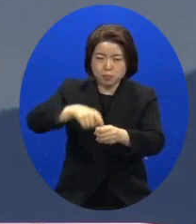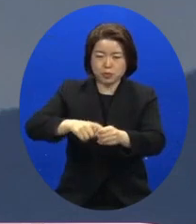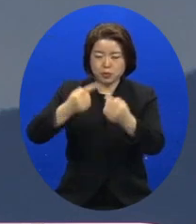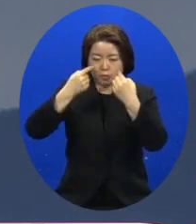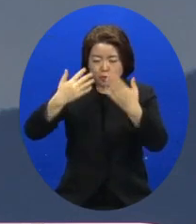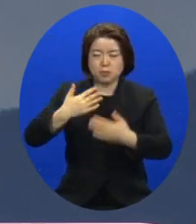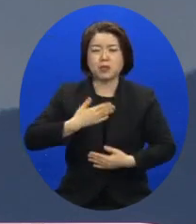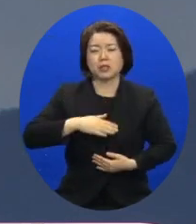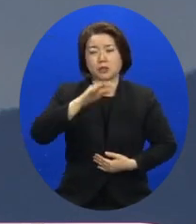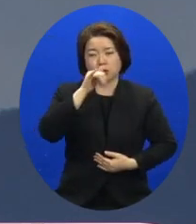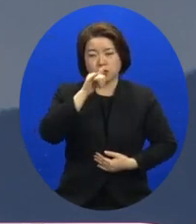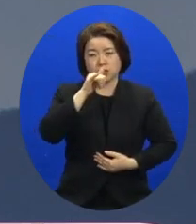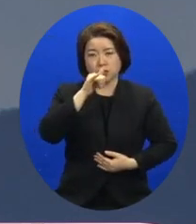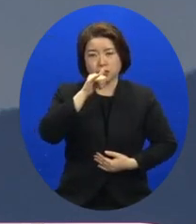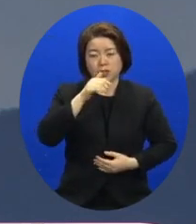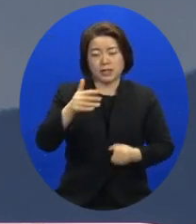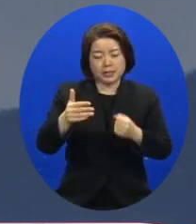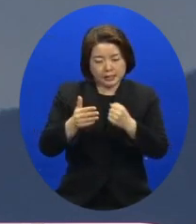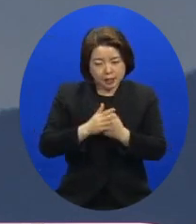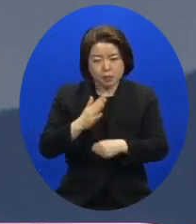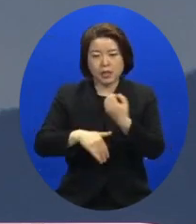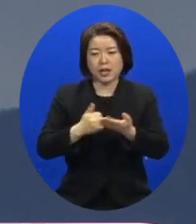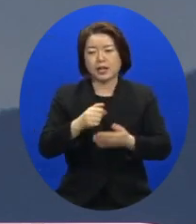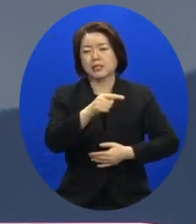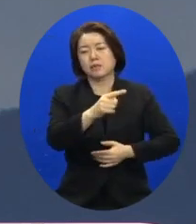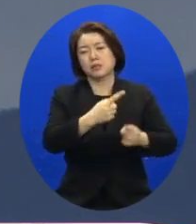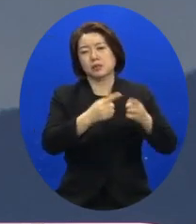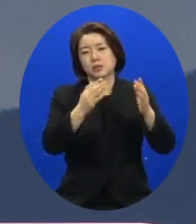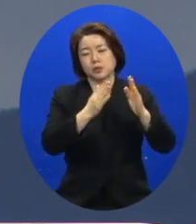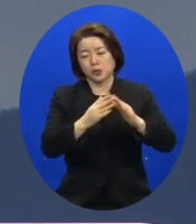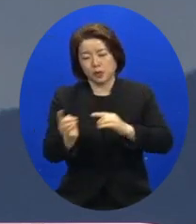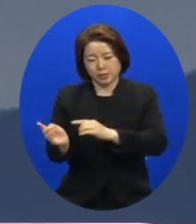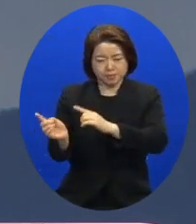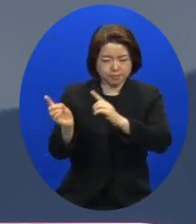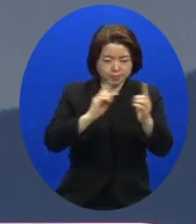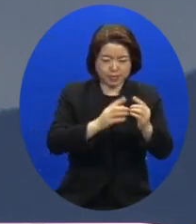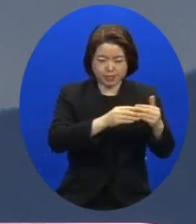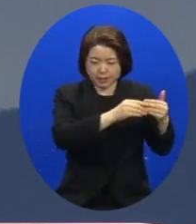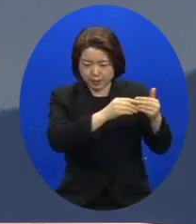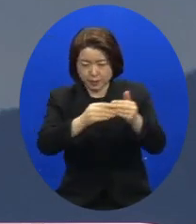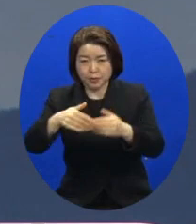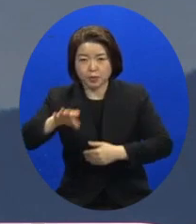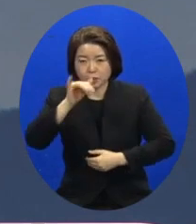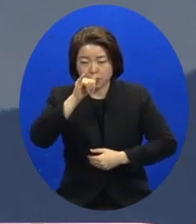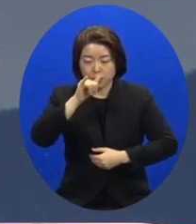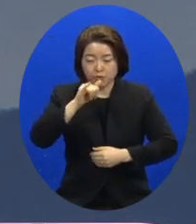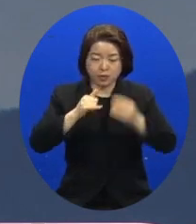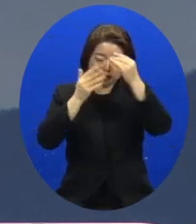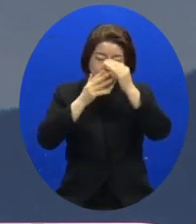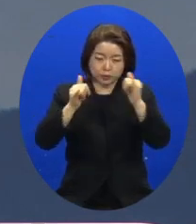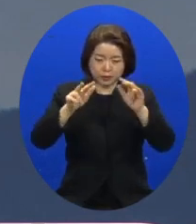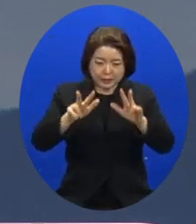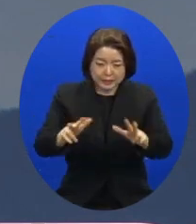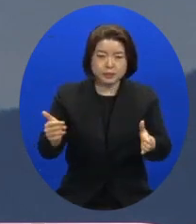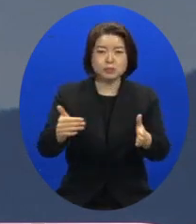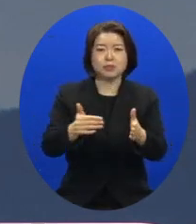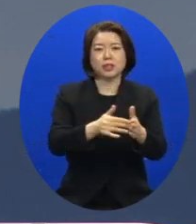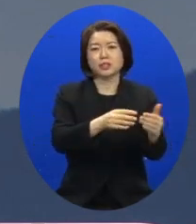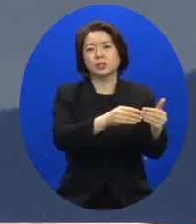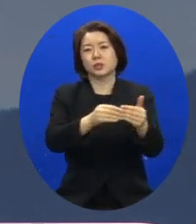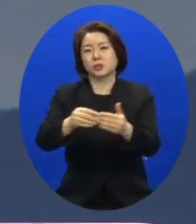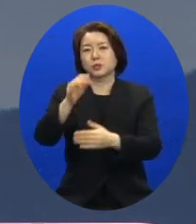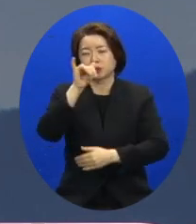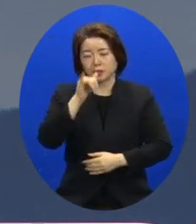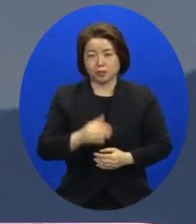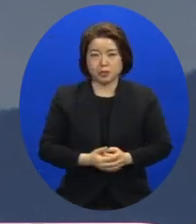하나님께서 그 교회를 살려내신 거고 성도들을 지금까지 이렇게 이어오게 하신 것입니다.